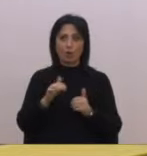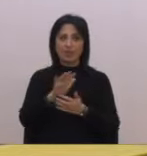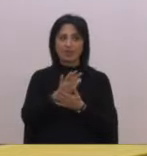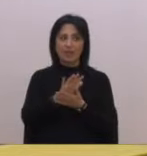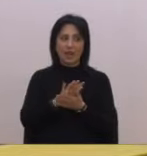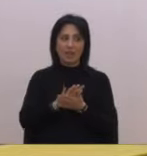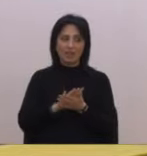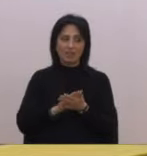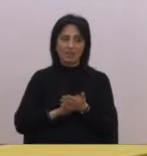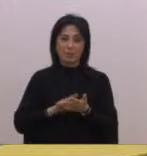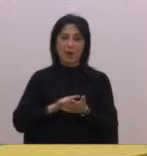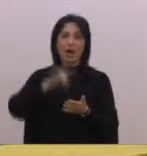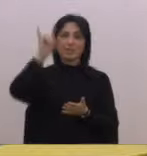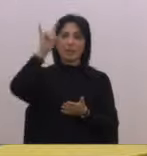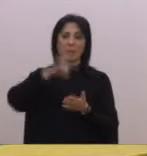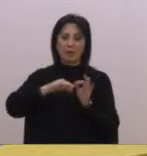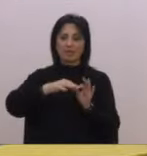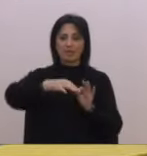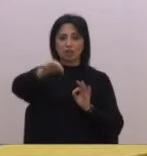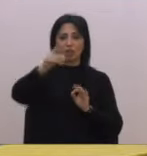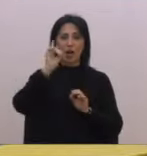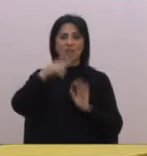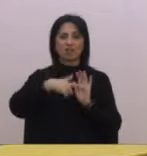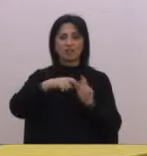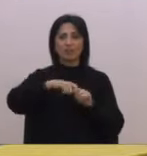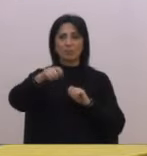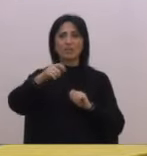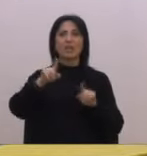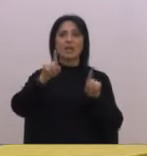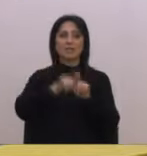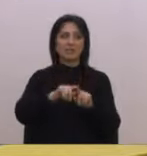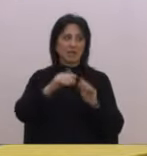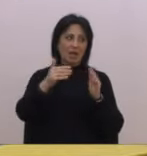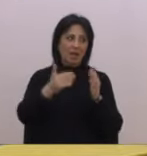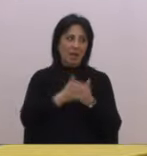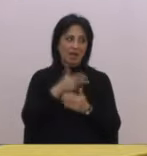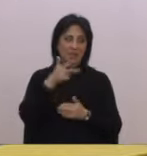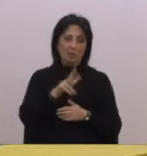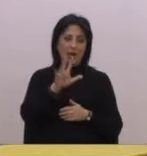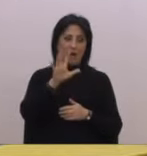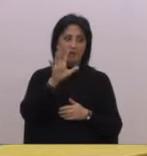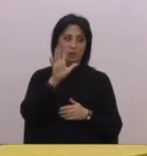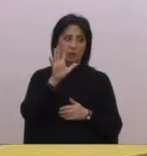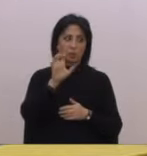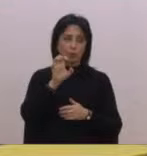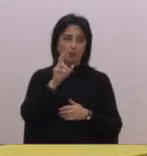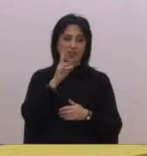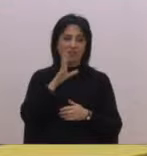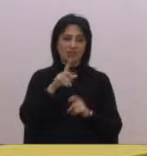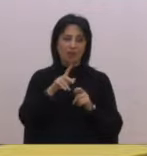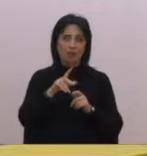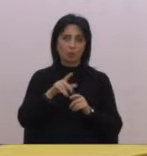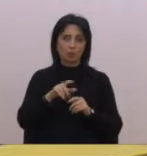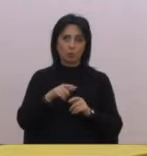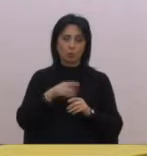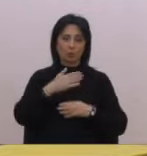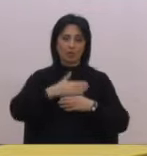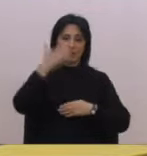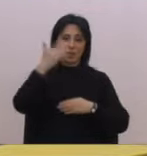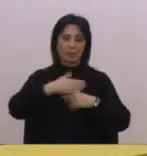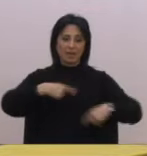გაგრძელებული ასაფრენ-დასაფრენი ზოლი 1700 მეტრამდე, ისე ახალი 3500 კვადრატიანი სამგზავრო ტერმინალი,